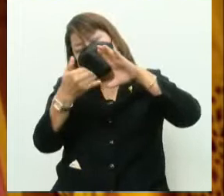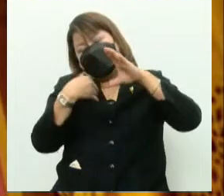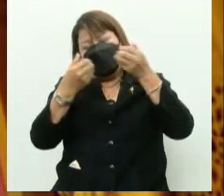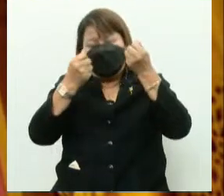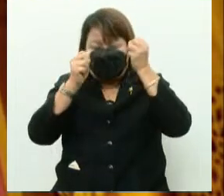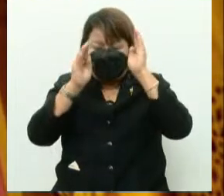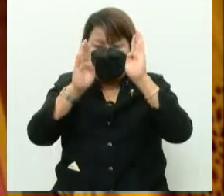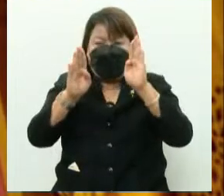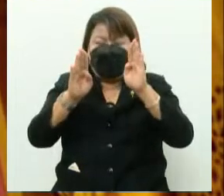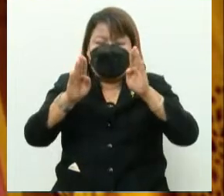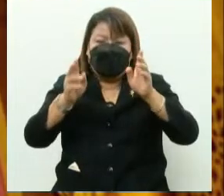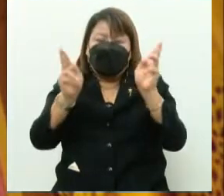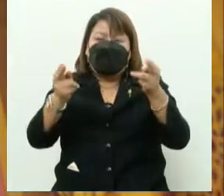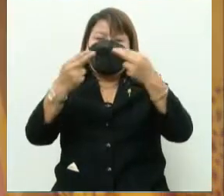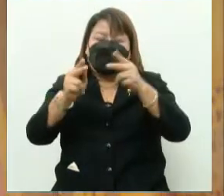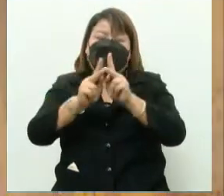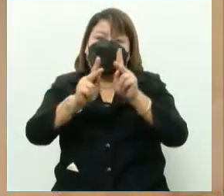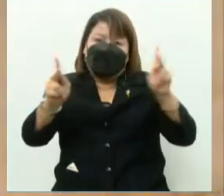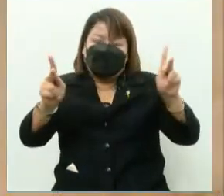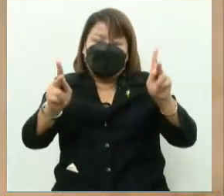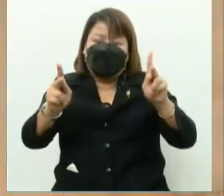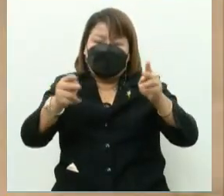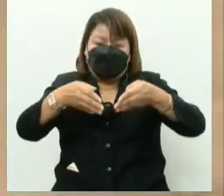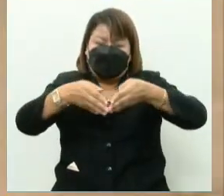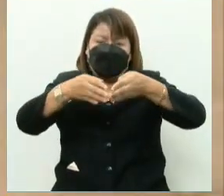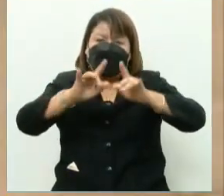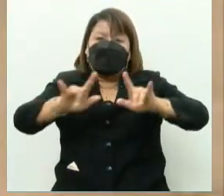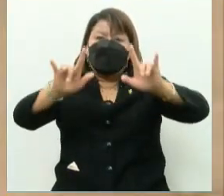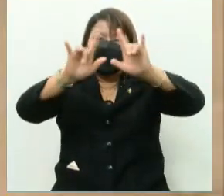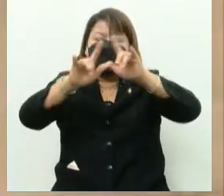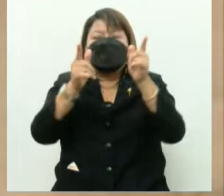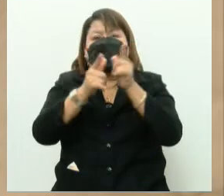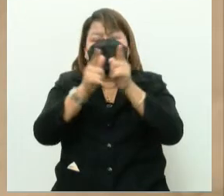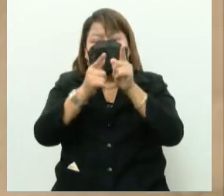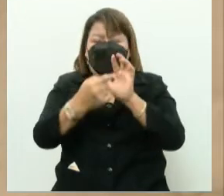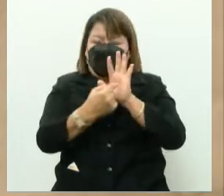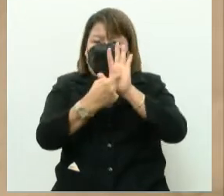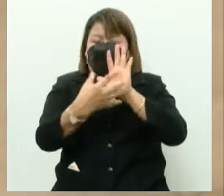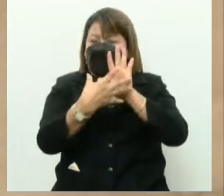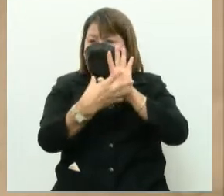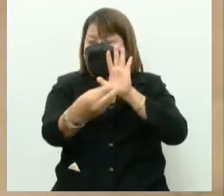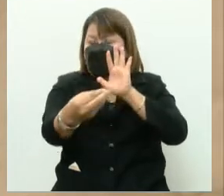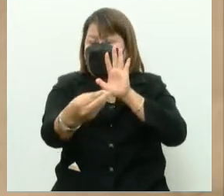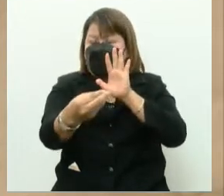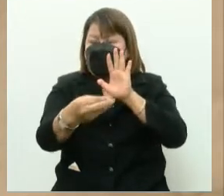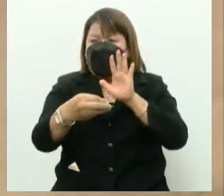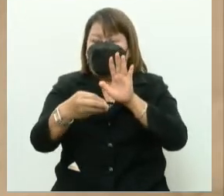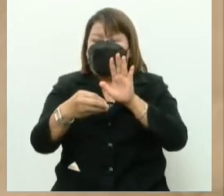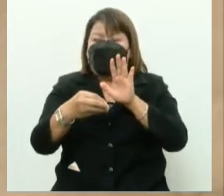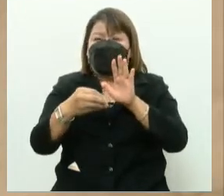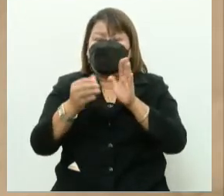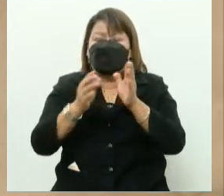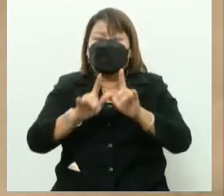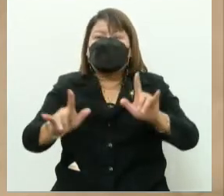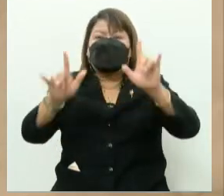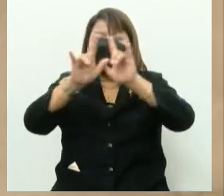แบบเป็นห้องโถงมีเจดีย์องค์เล็กจำลองแบบมาจากพระบรมธาตุชยาตั้งอยู่กลางห้องโถงปิด